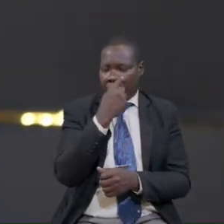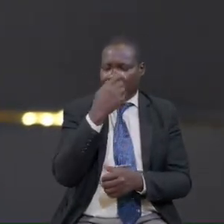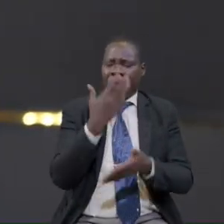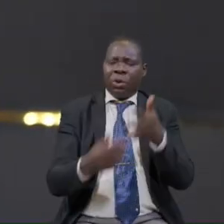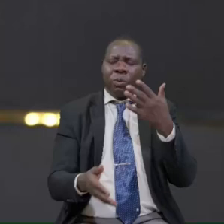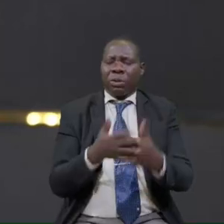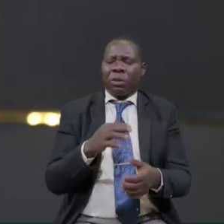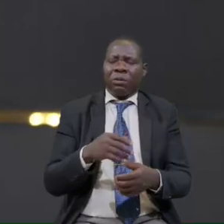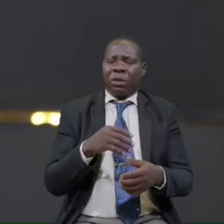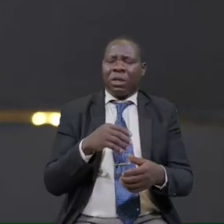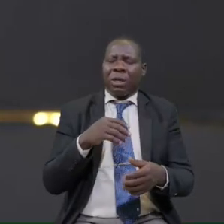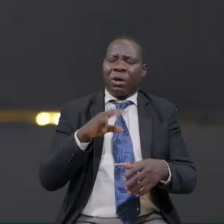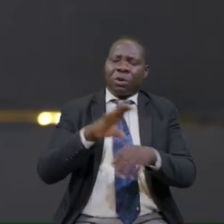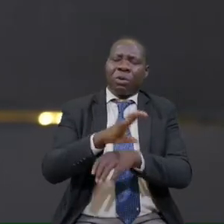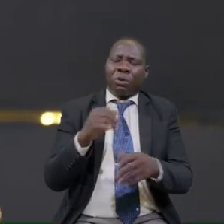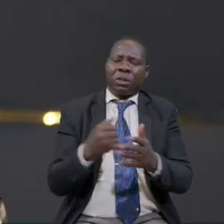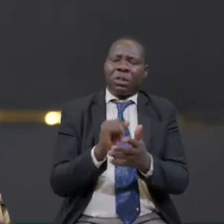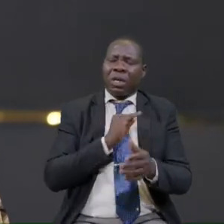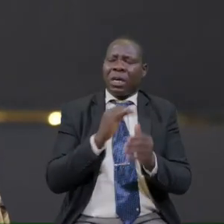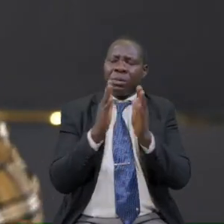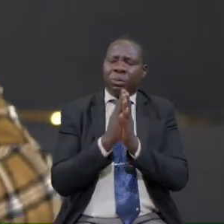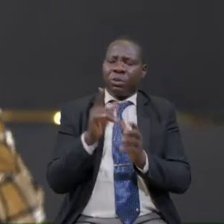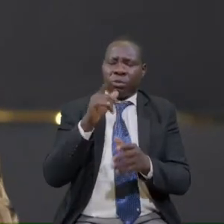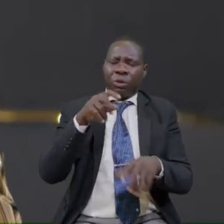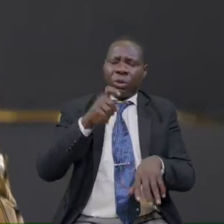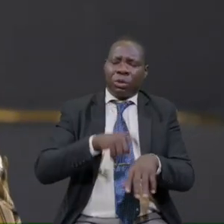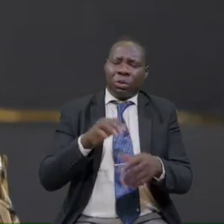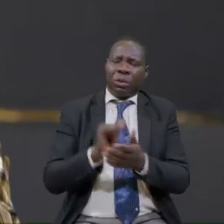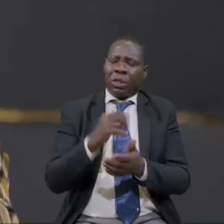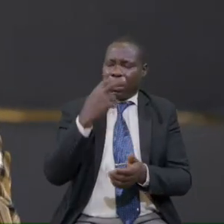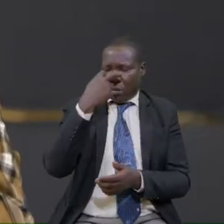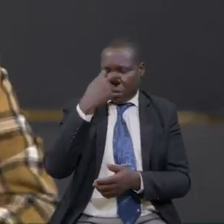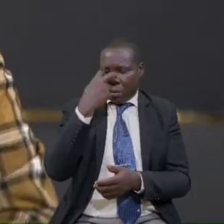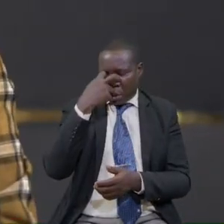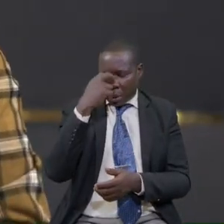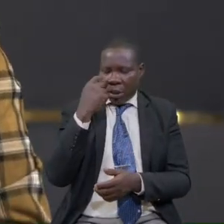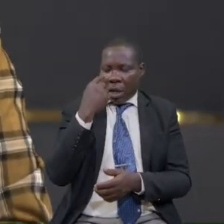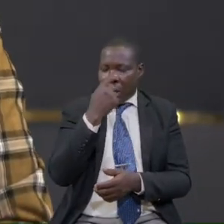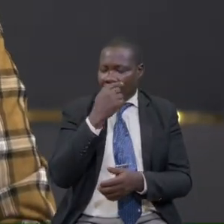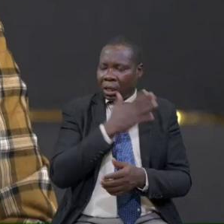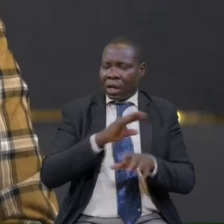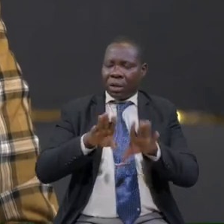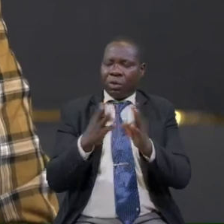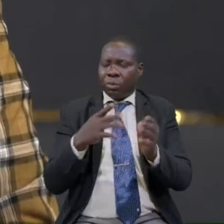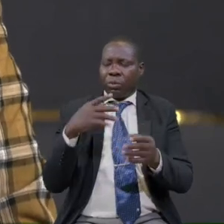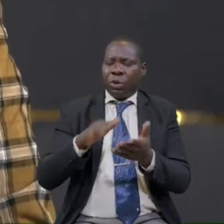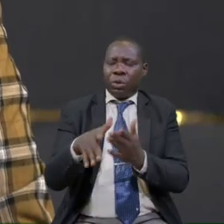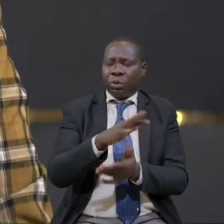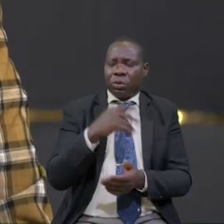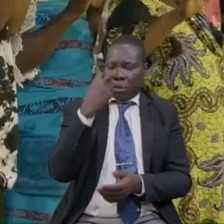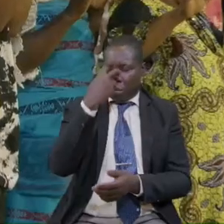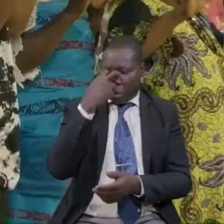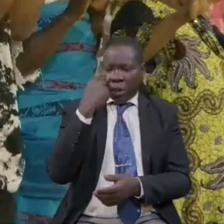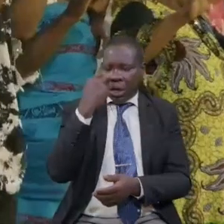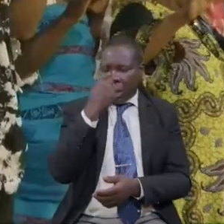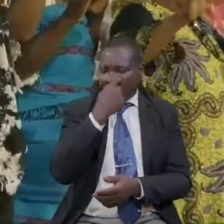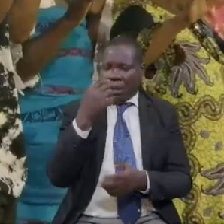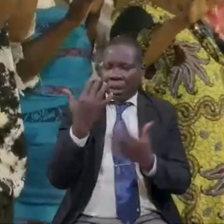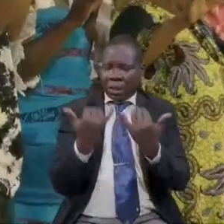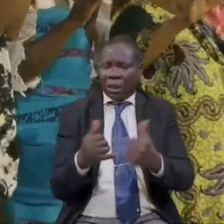la cause, touche ces yeux aveugles et ouvre-les au nom de